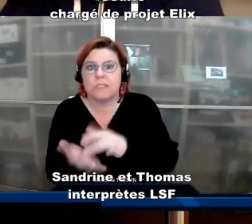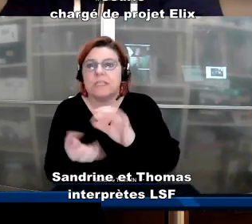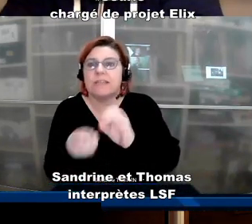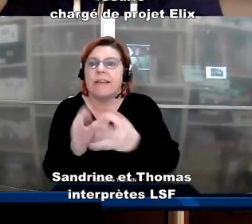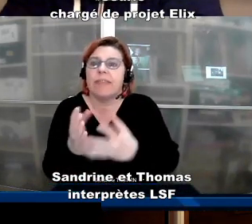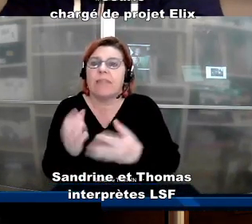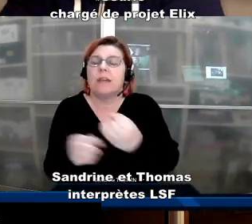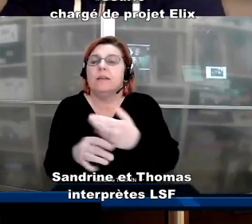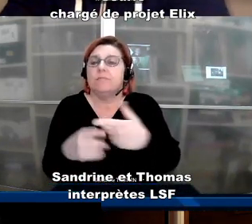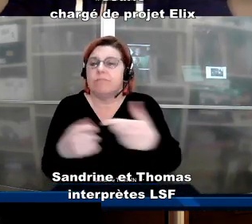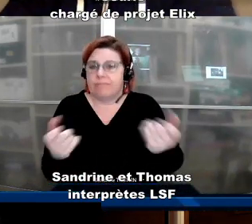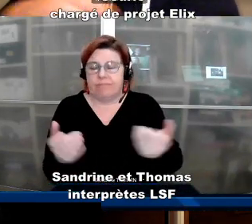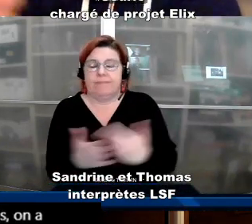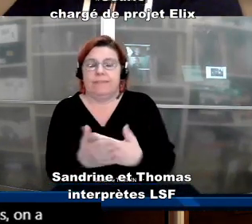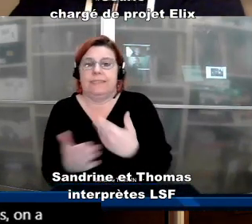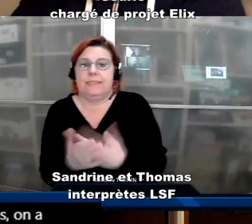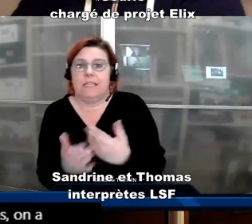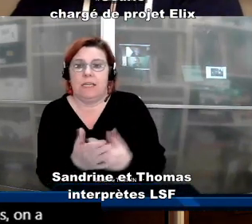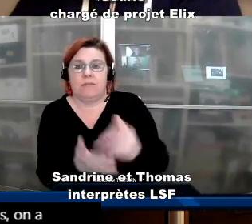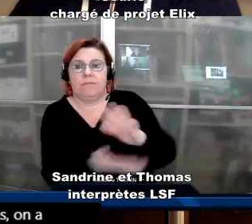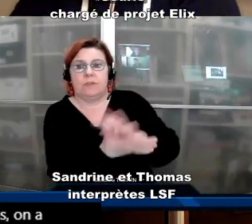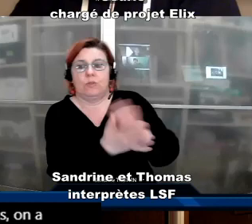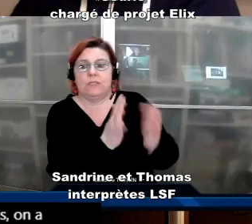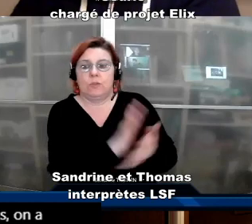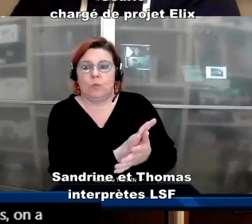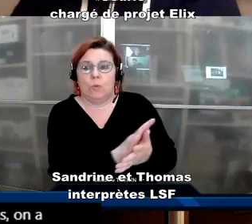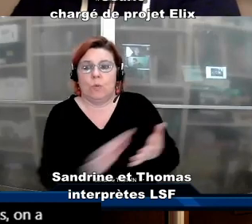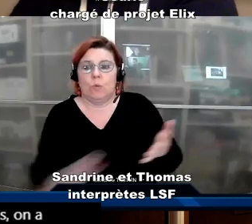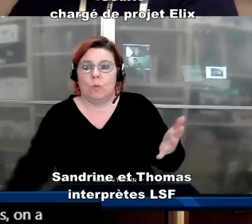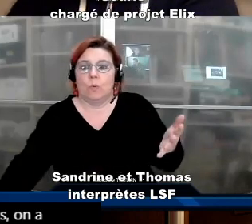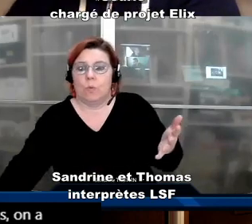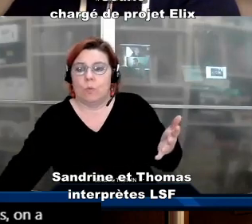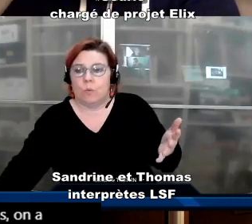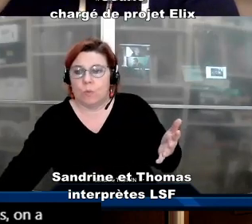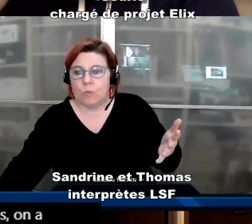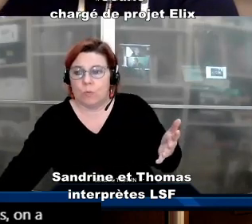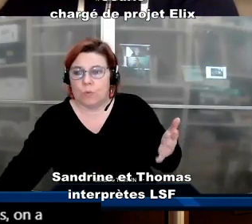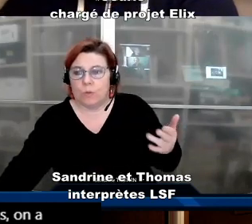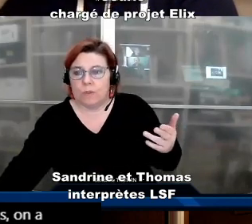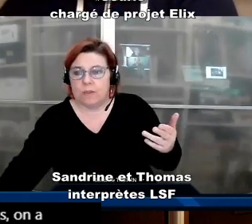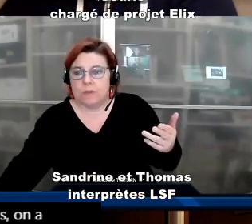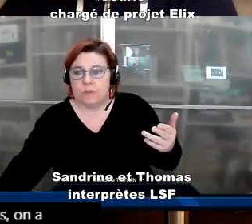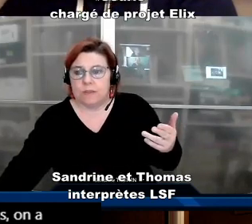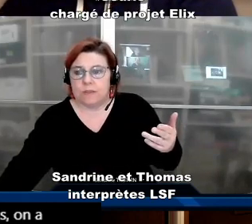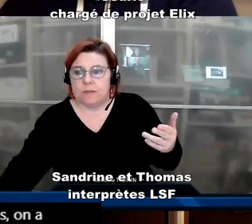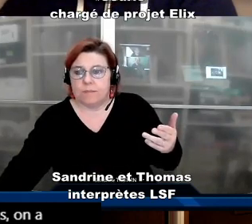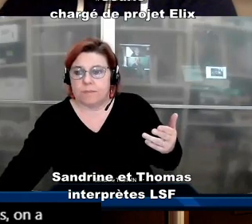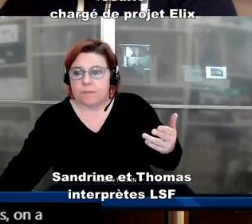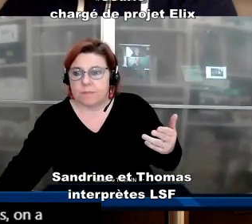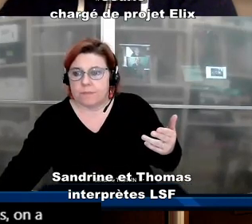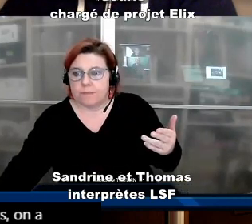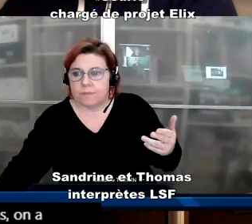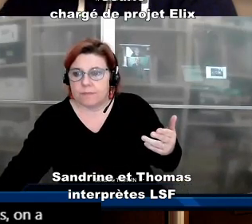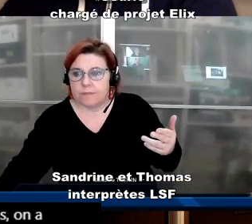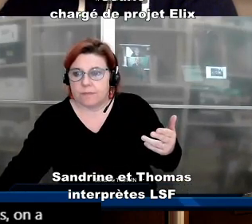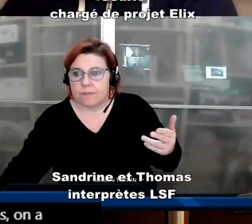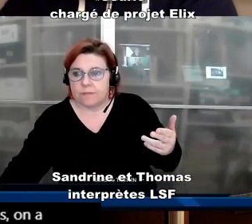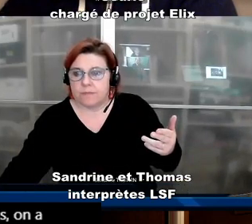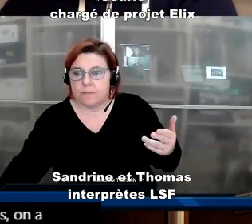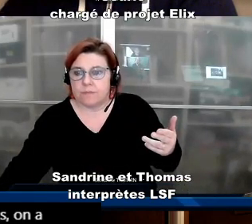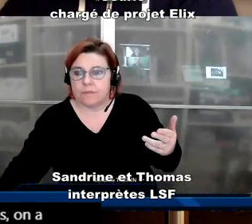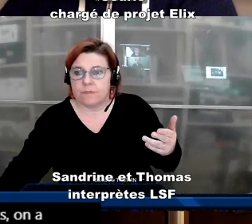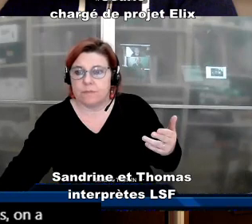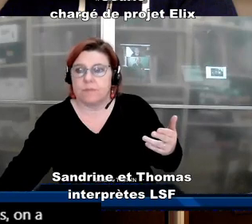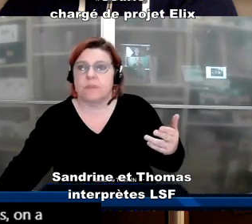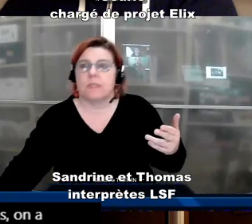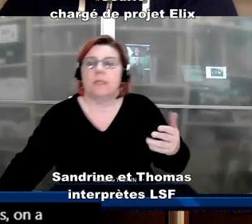été accompagné par une association qui s'appelle Chérite, qui est située à Paris, à Station F, et qui met